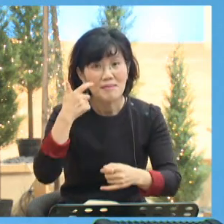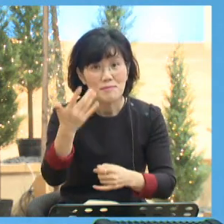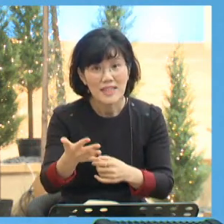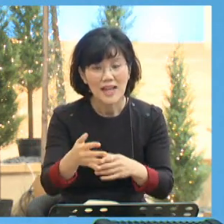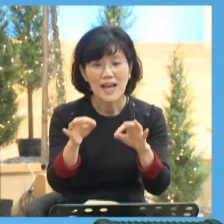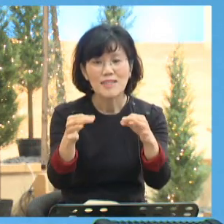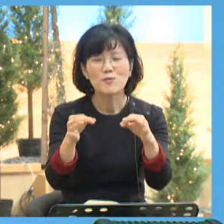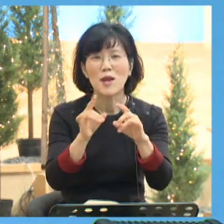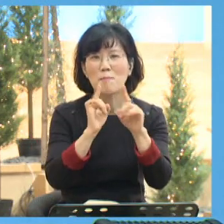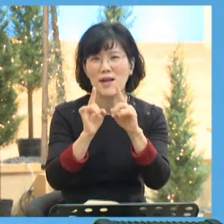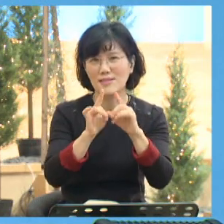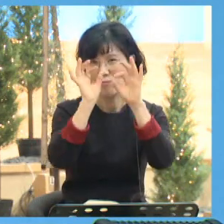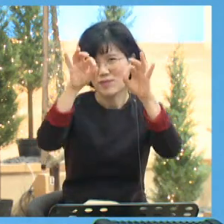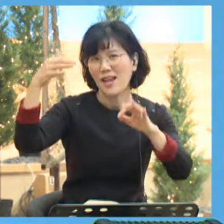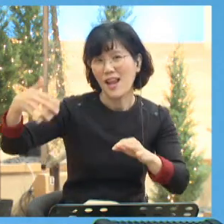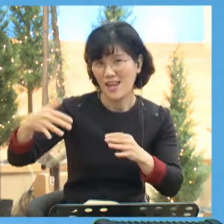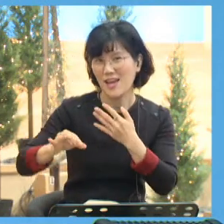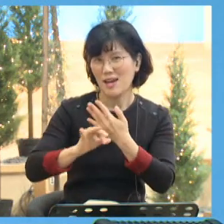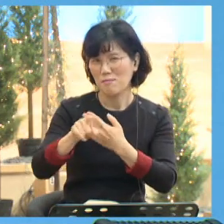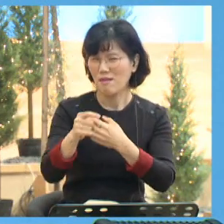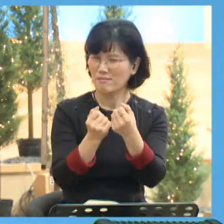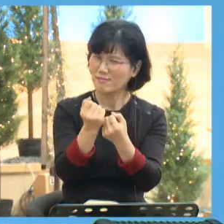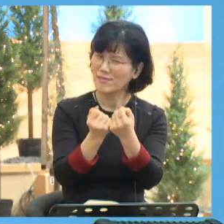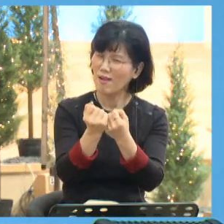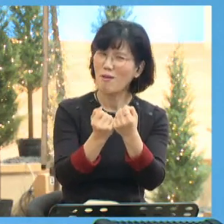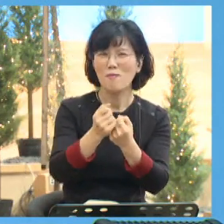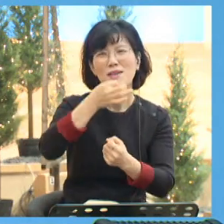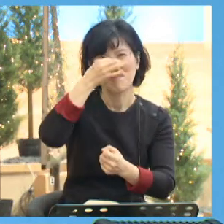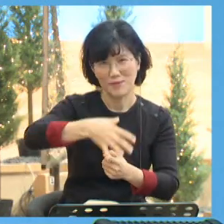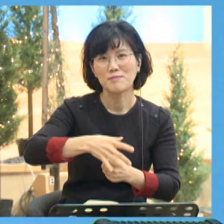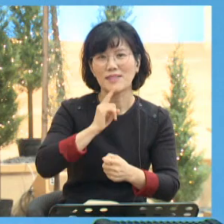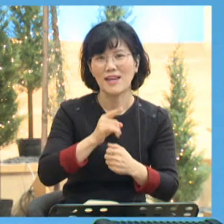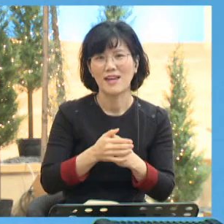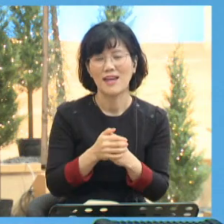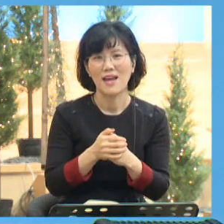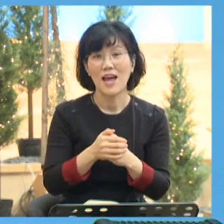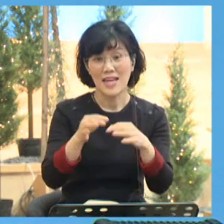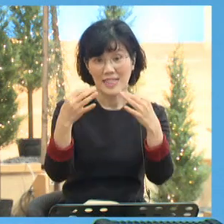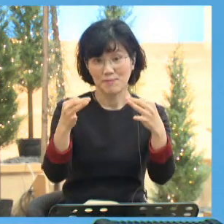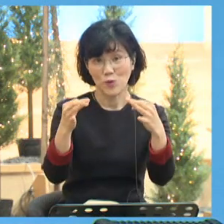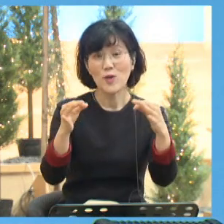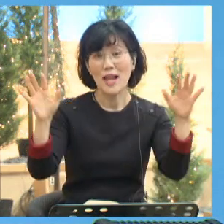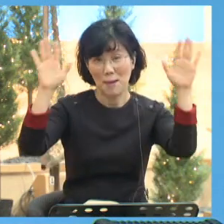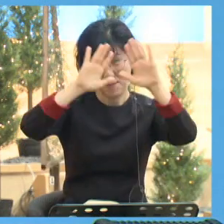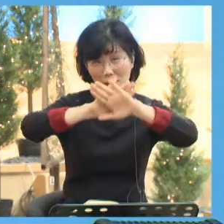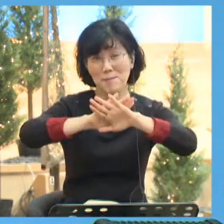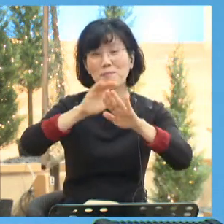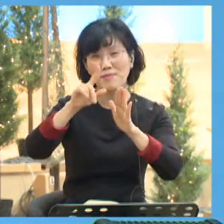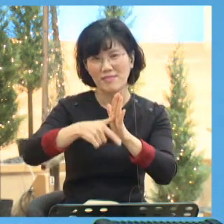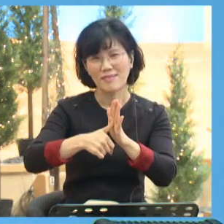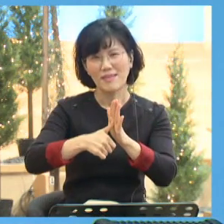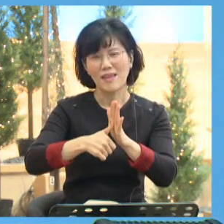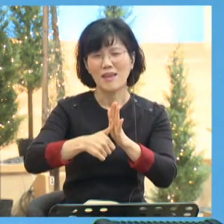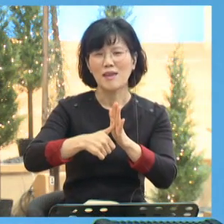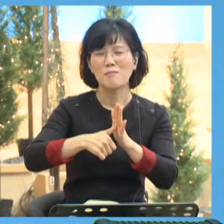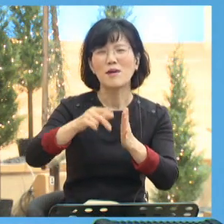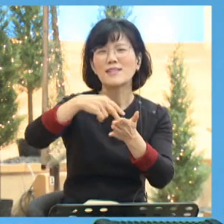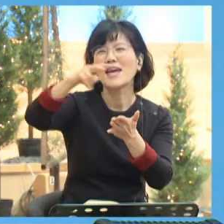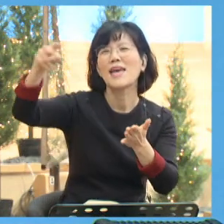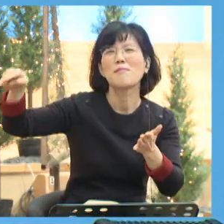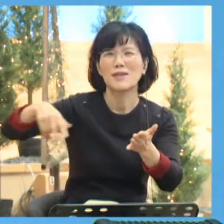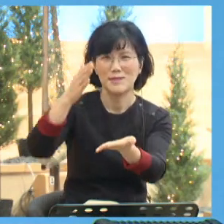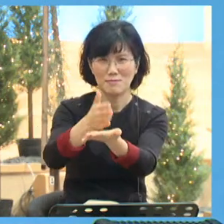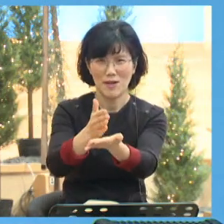급료를 말씀을 안 들었으면 설명에 게 참 어려운데 에 그럼 금요일날 밤에 뭐 이게 헤매지 마시고